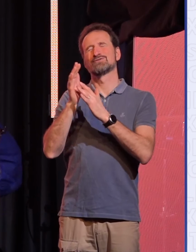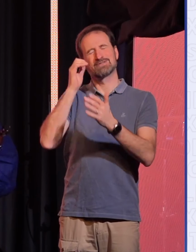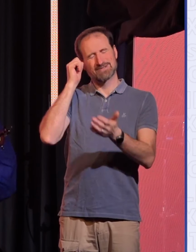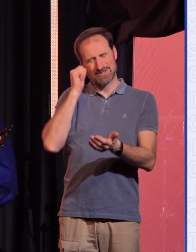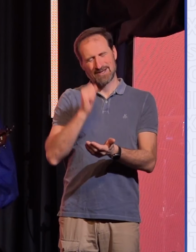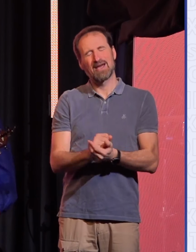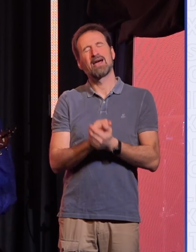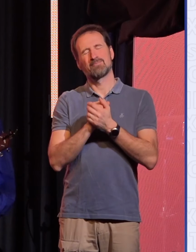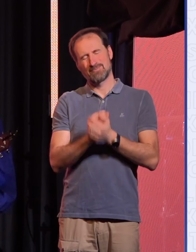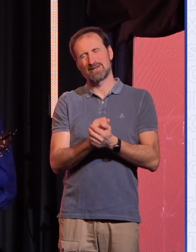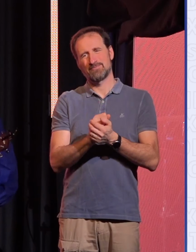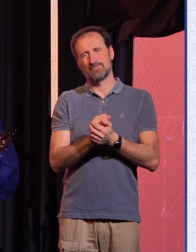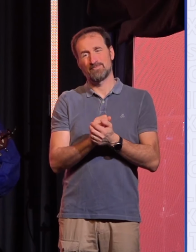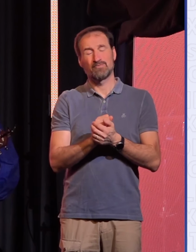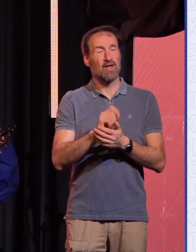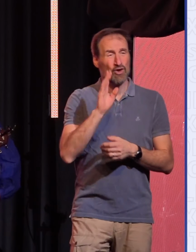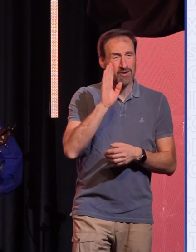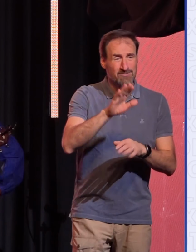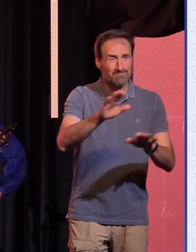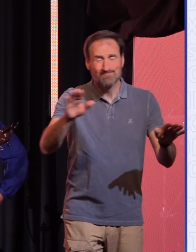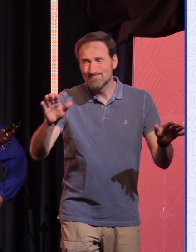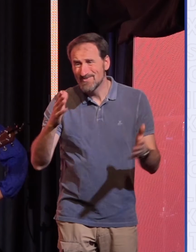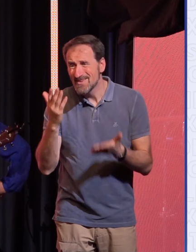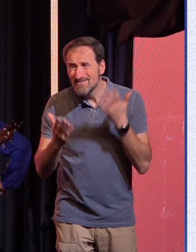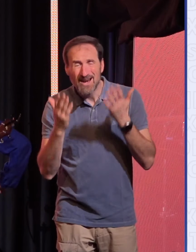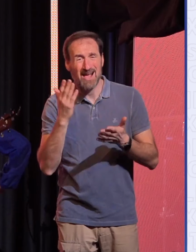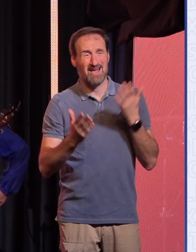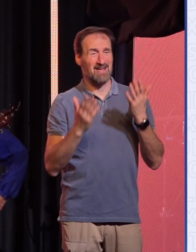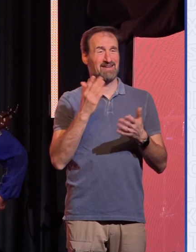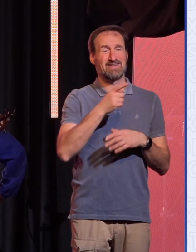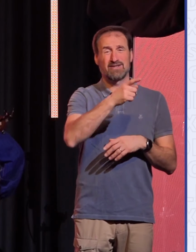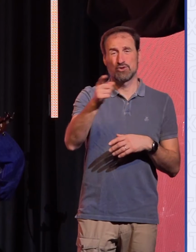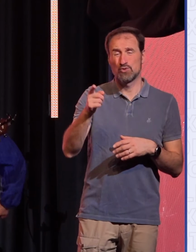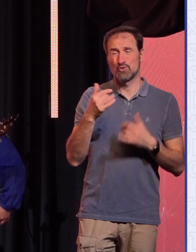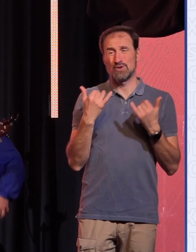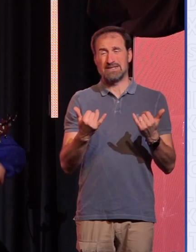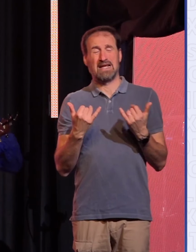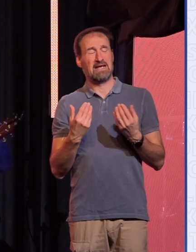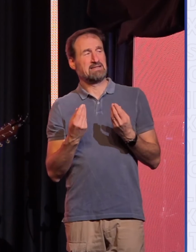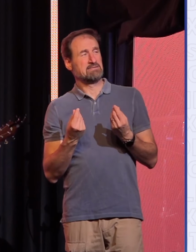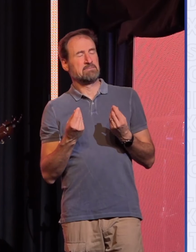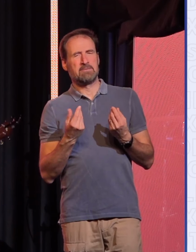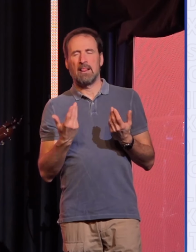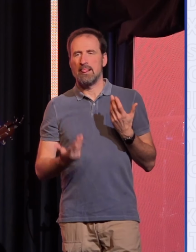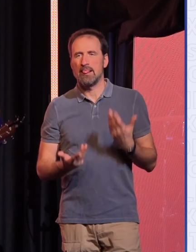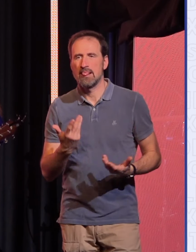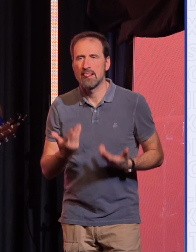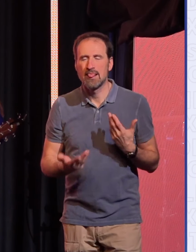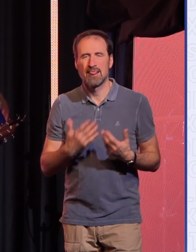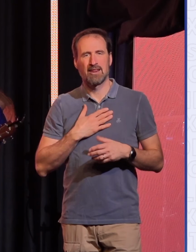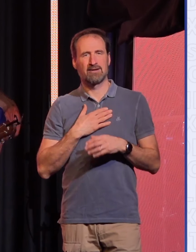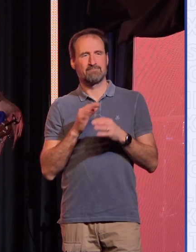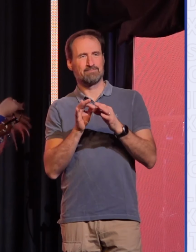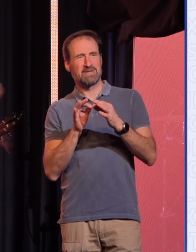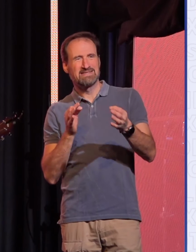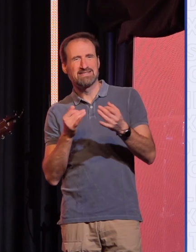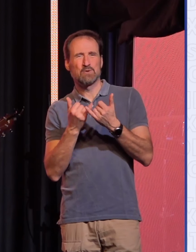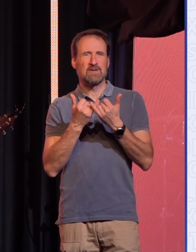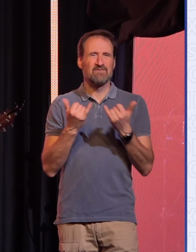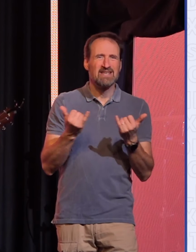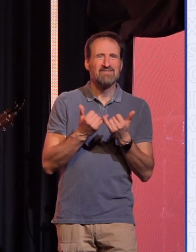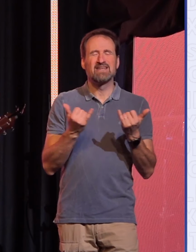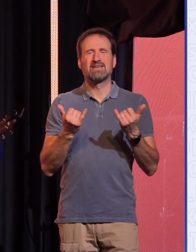wenn du wirklich an dem Punkt stehst und weißt, nicht weißt, wie es vielleicht mit dem Punkt der Beziehung weitergehen soll, Freundschaft etc., hör dir die